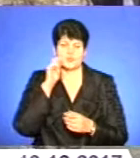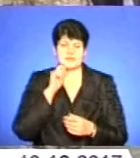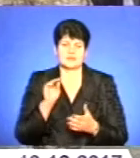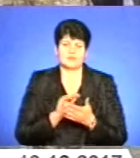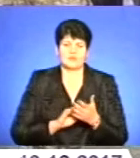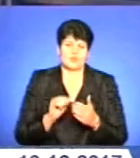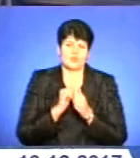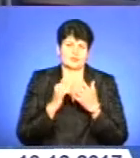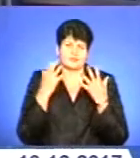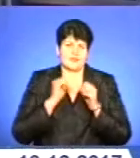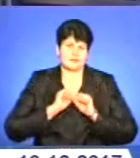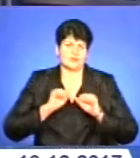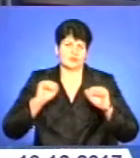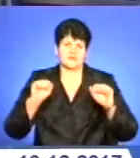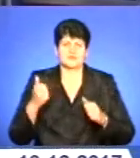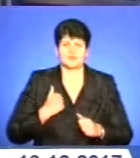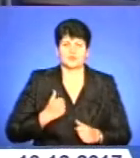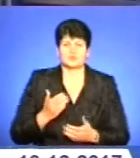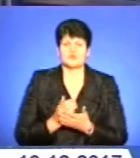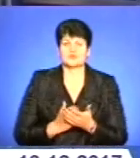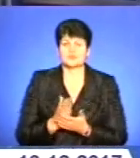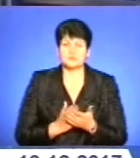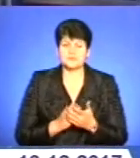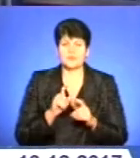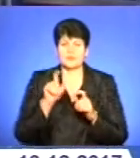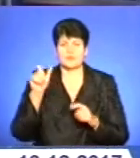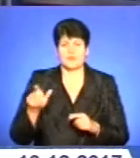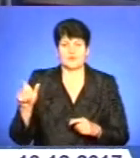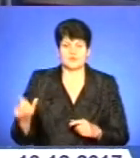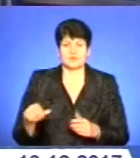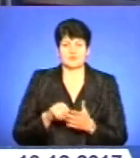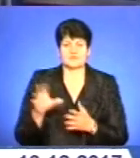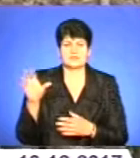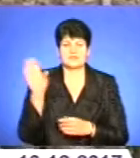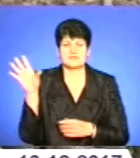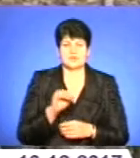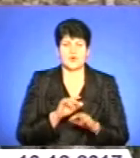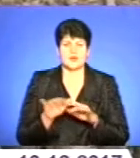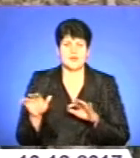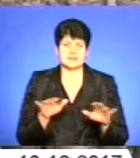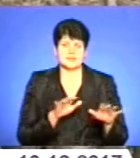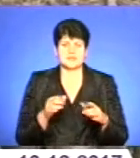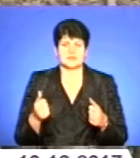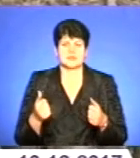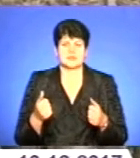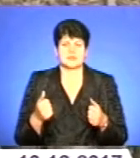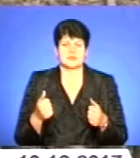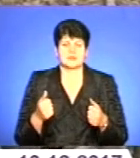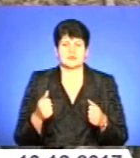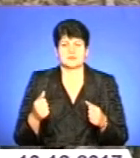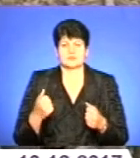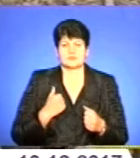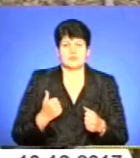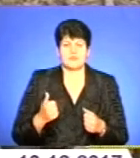подвиги військовослужбовців. Участь у ньому взяли всі оркестри Збройних сил України. Конкурс був організований